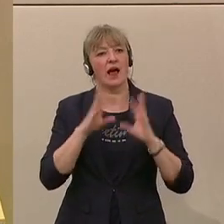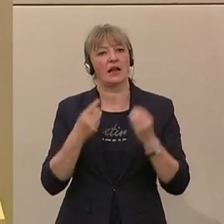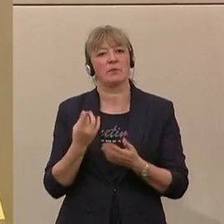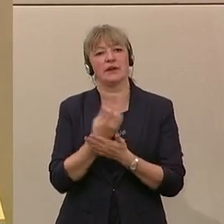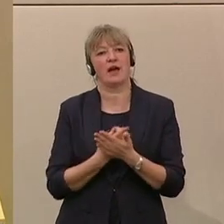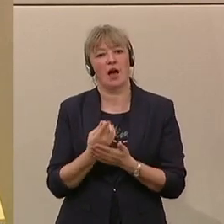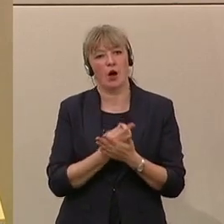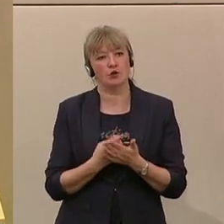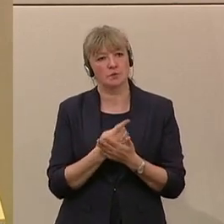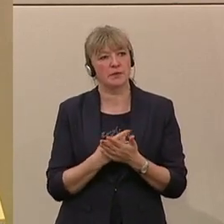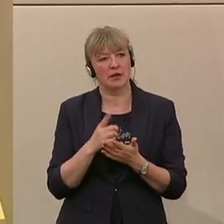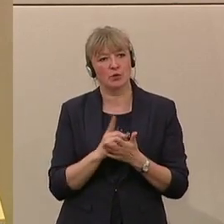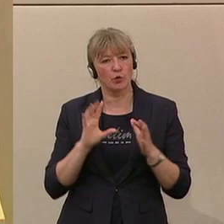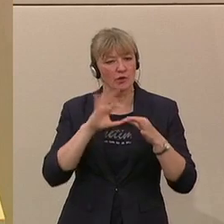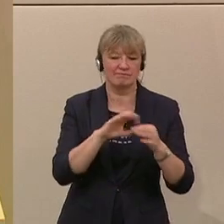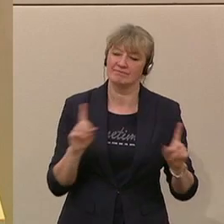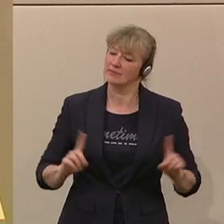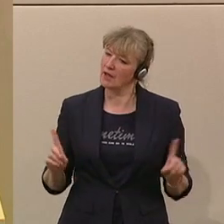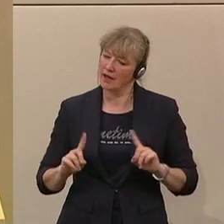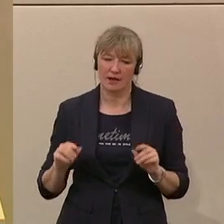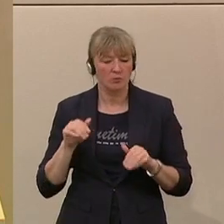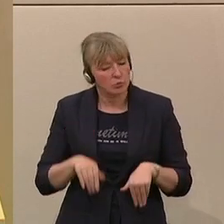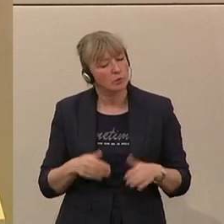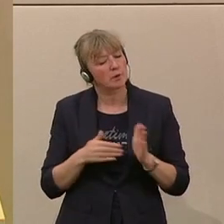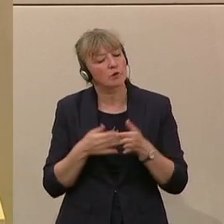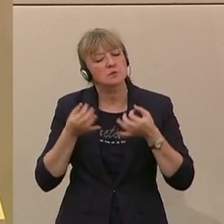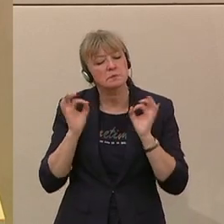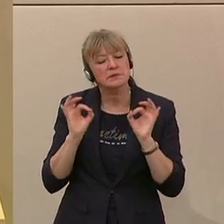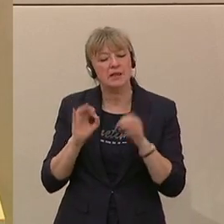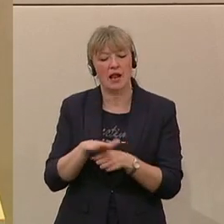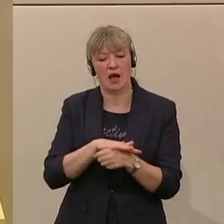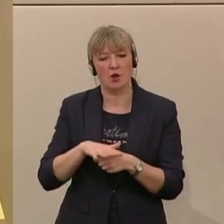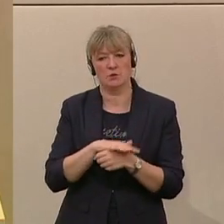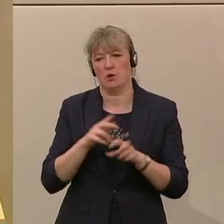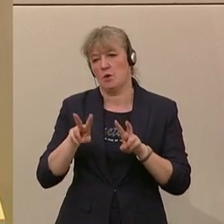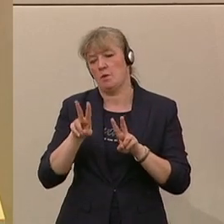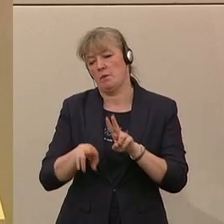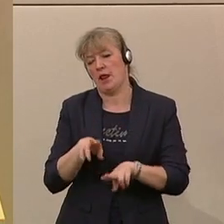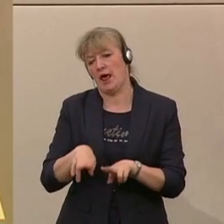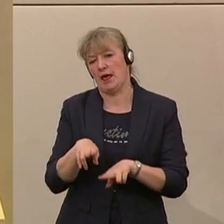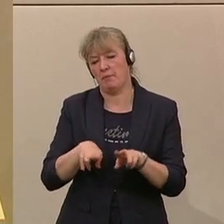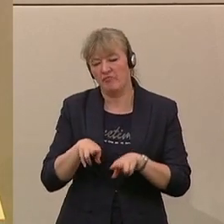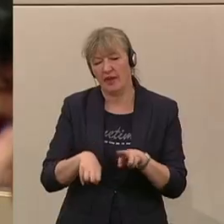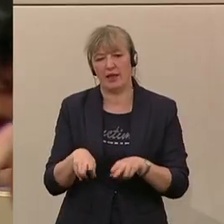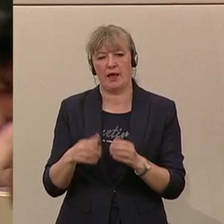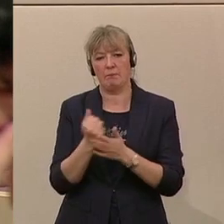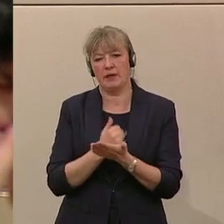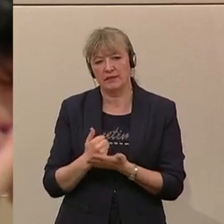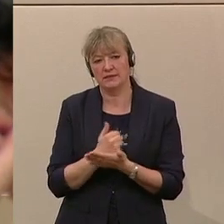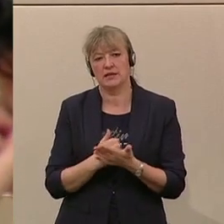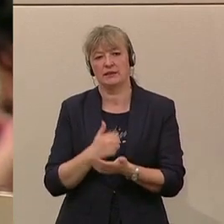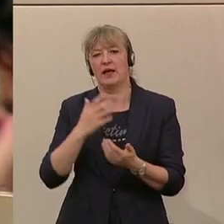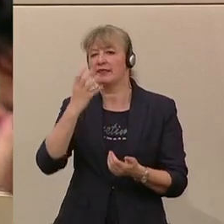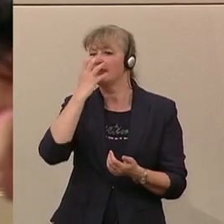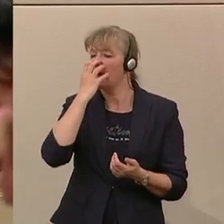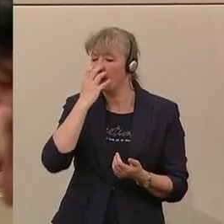Ausbildung anheimfallen. Es muss weiterhin spezielle Ausbildungen im Bereich der Pflege, im Bereich der Medizin, im Bereich